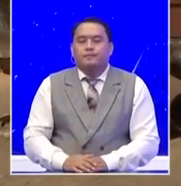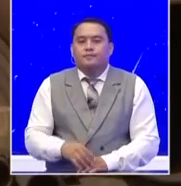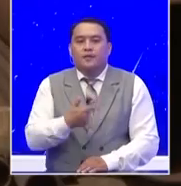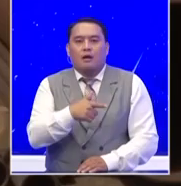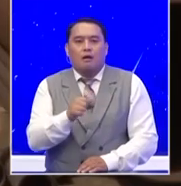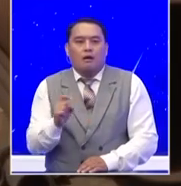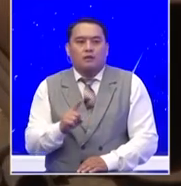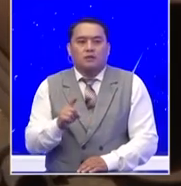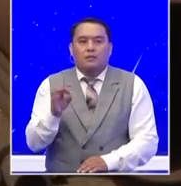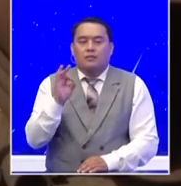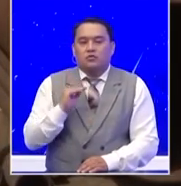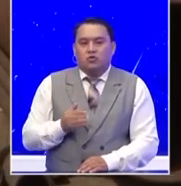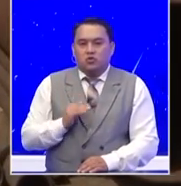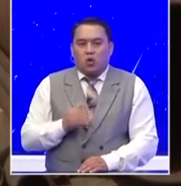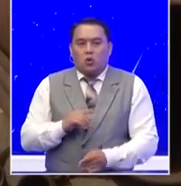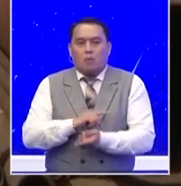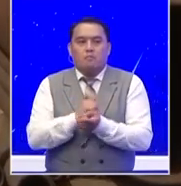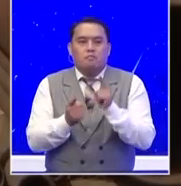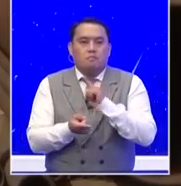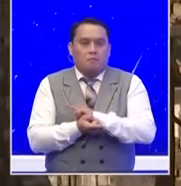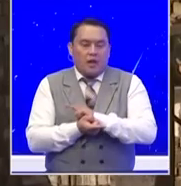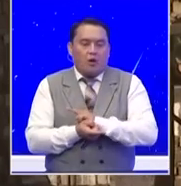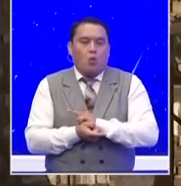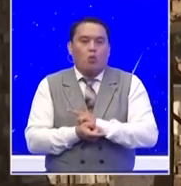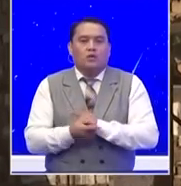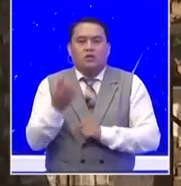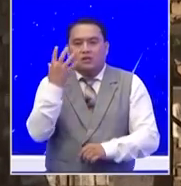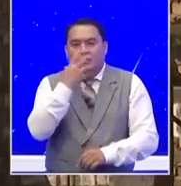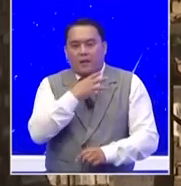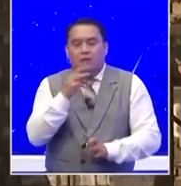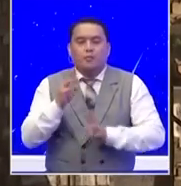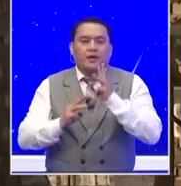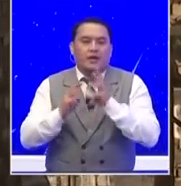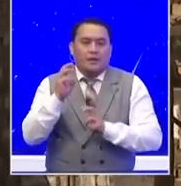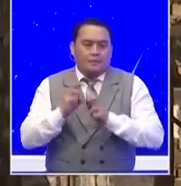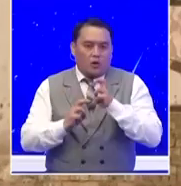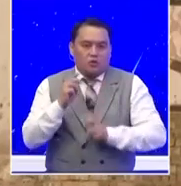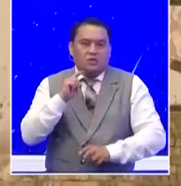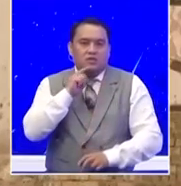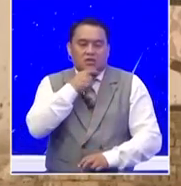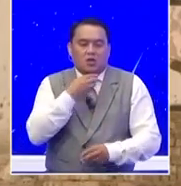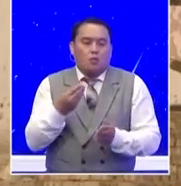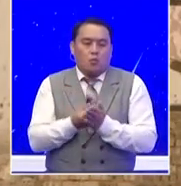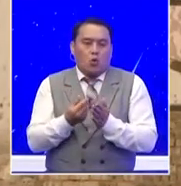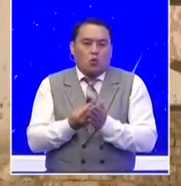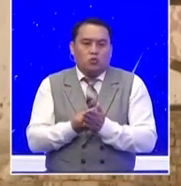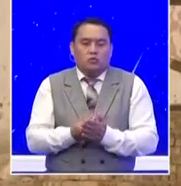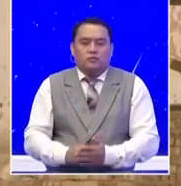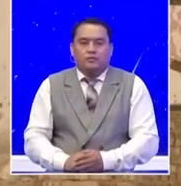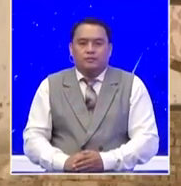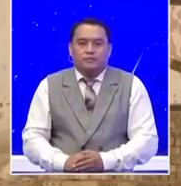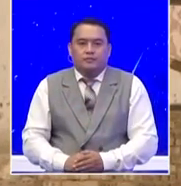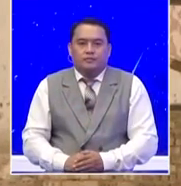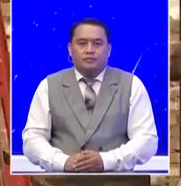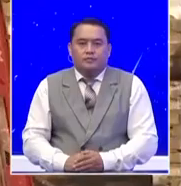горожанами, проживающими в частном секторе. Переход на природное топливо теплоснабжающих предприятий позволит сэкономить семейный бюджет и жителям многоэтажных